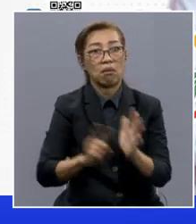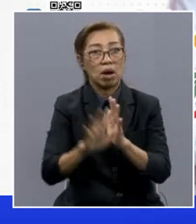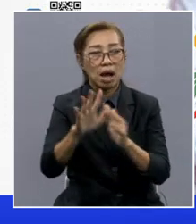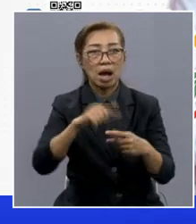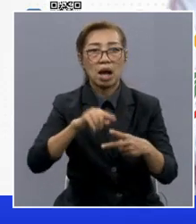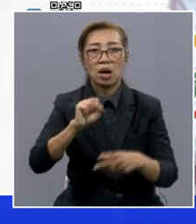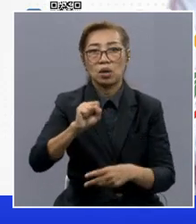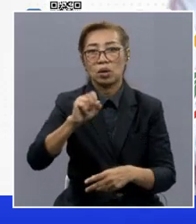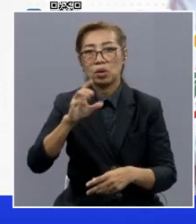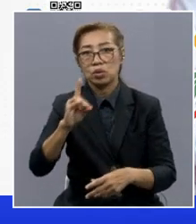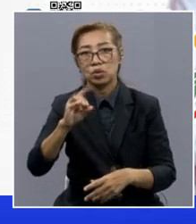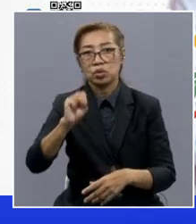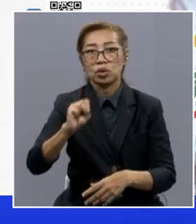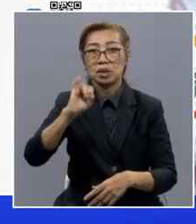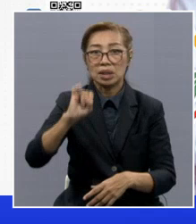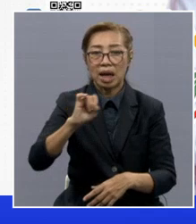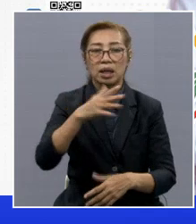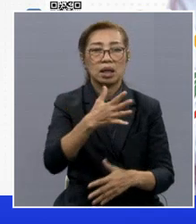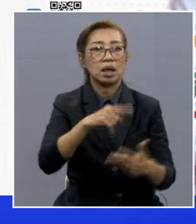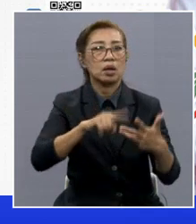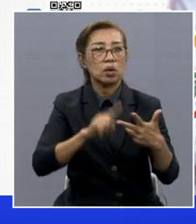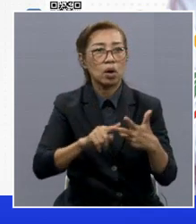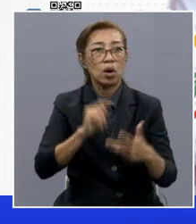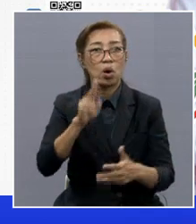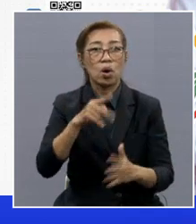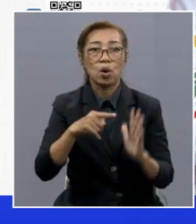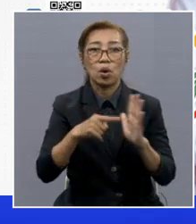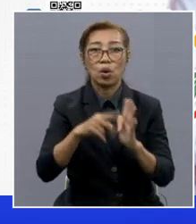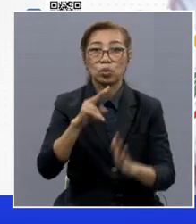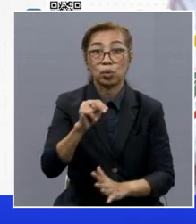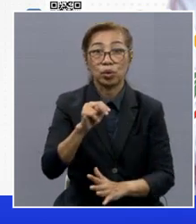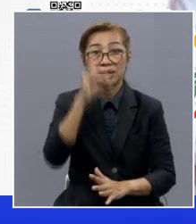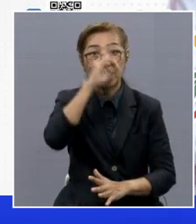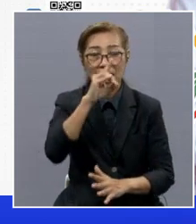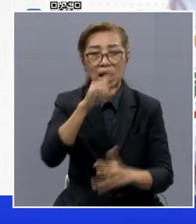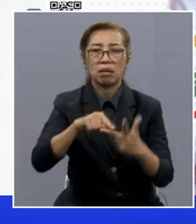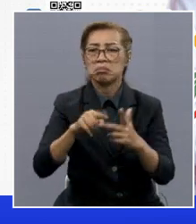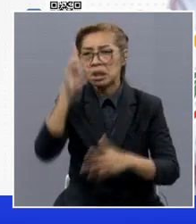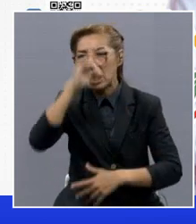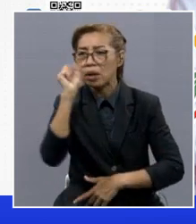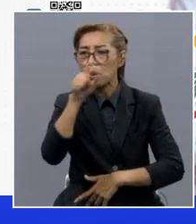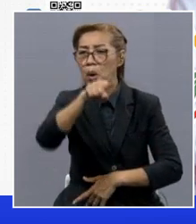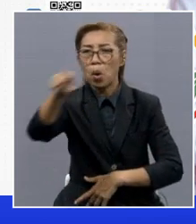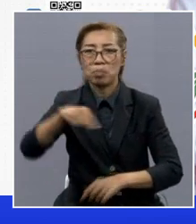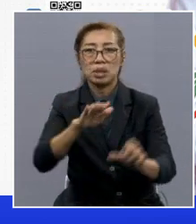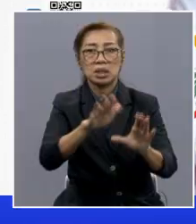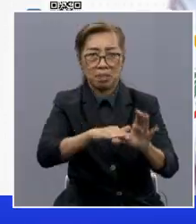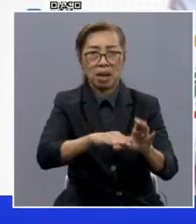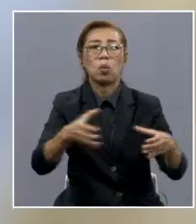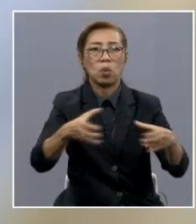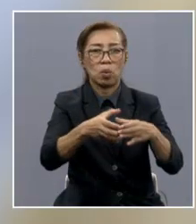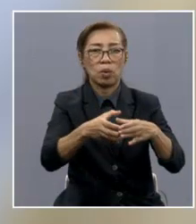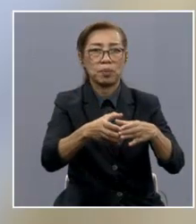วก็คุณทูลฮิรันทรัพย์นะคะรวมถึงยังมีดารานักร้องที่มาช่วยงานพรรคอีกหลายคนโดยพรรครวมแผ่นดินเนี่ย